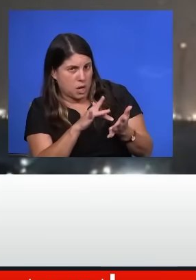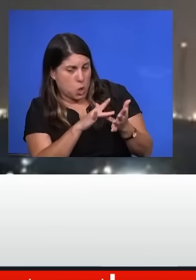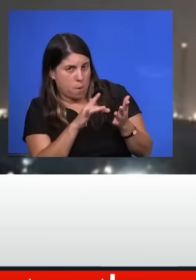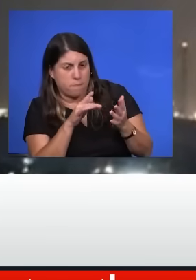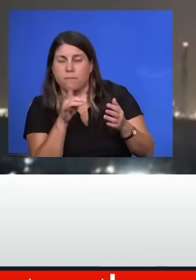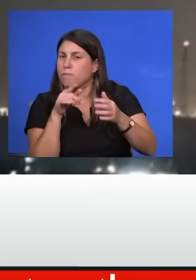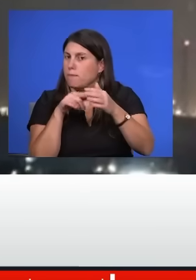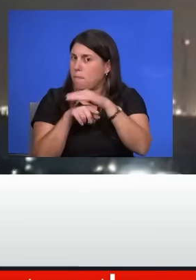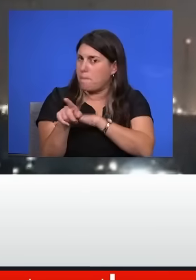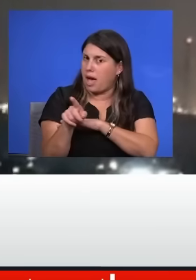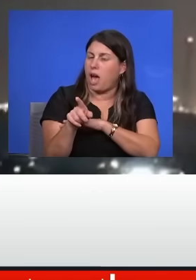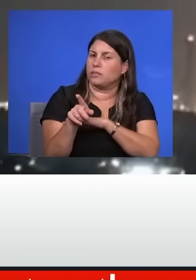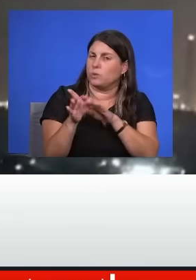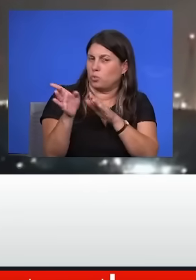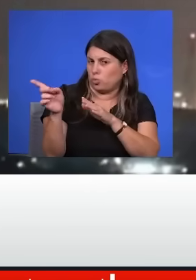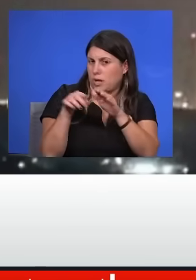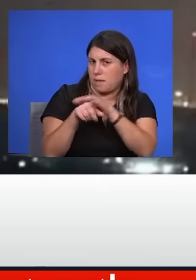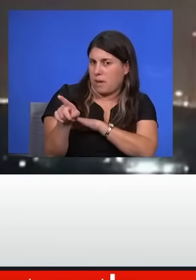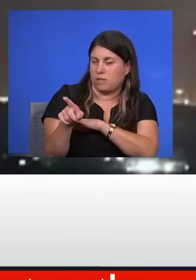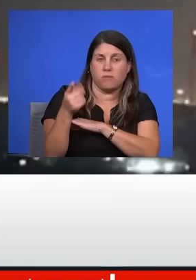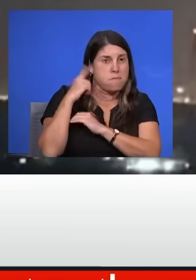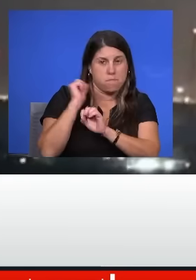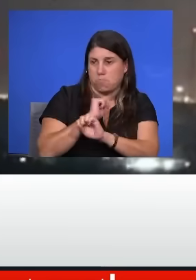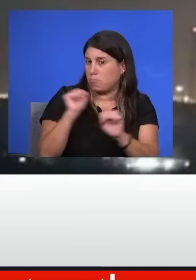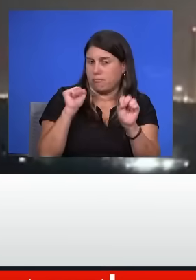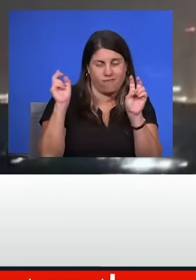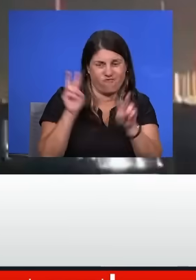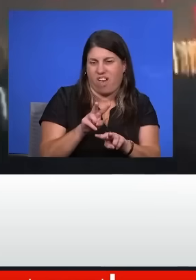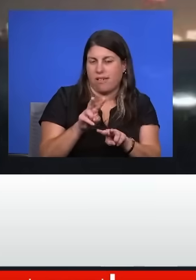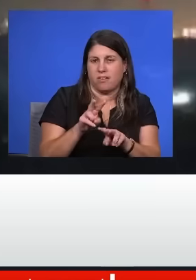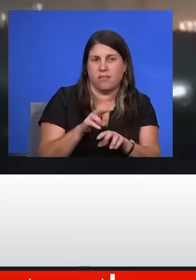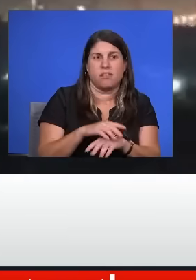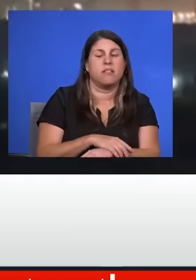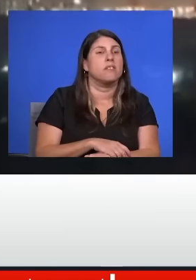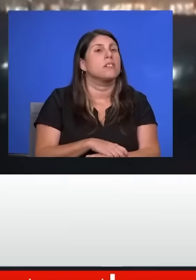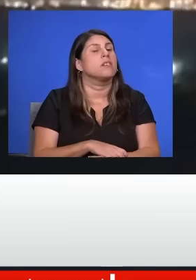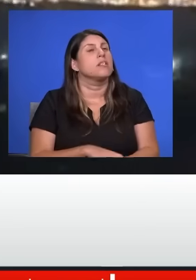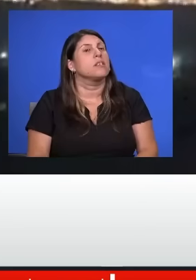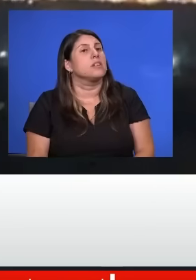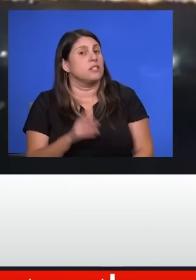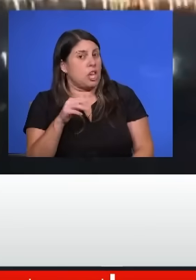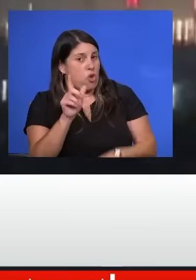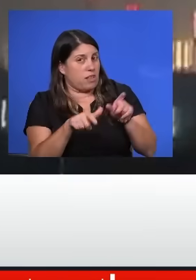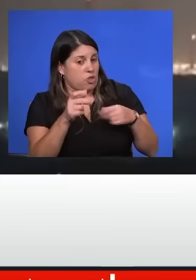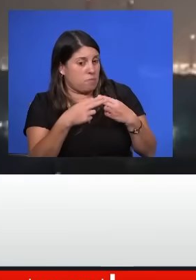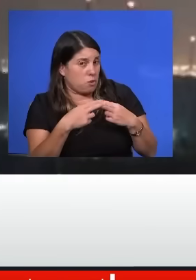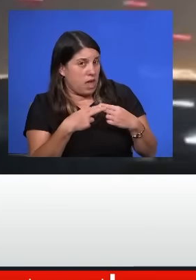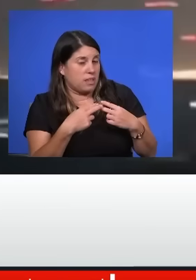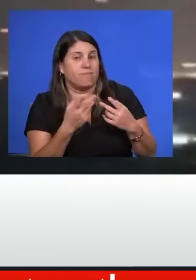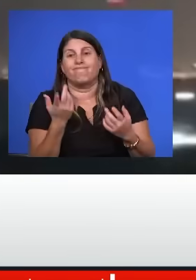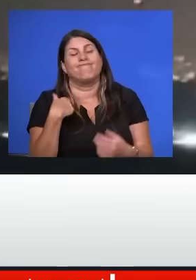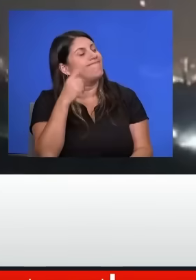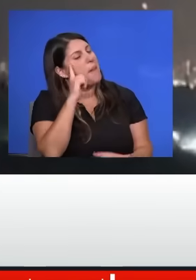הזה. מאוד חזק היה, פיצוץ בום כזה. יש פה, אתה יודע, אנשים, שכנים, התחלתם... אין מושג, אני גר למטה,